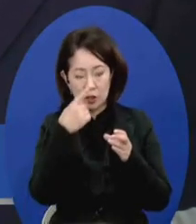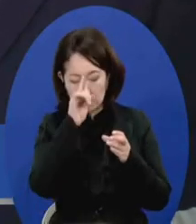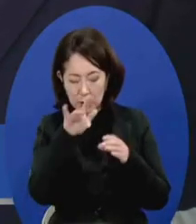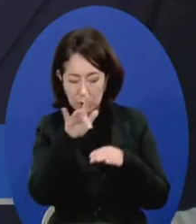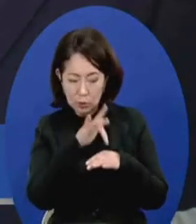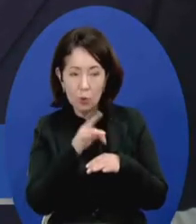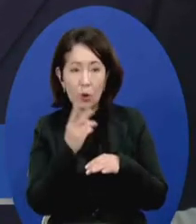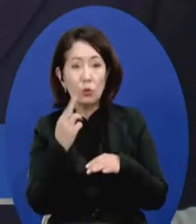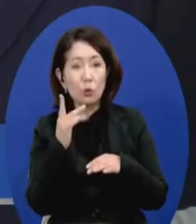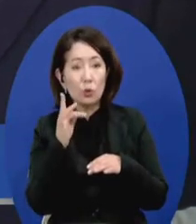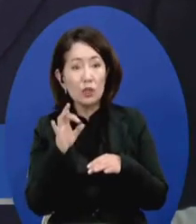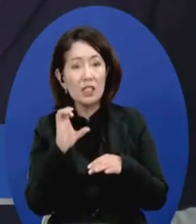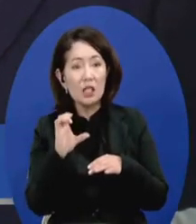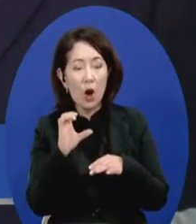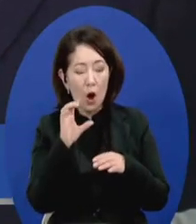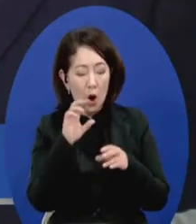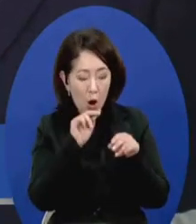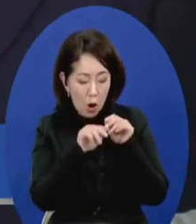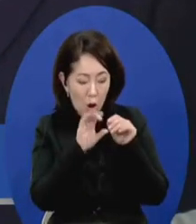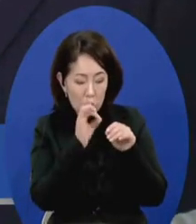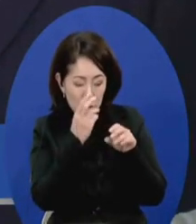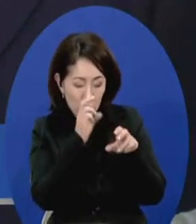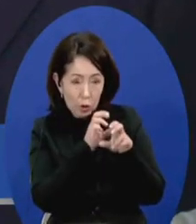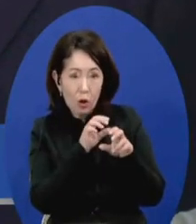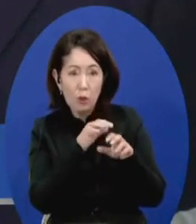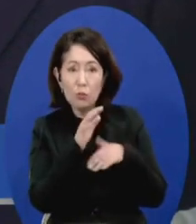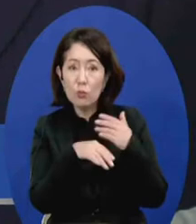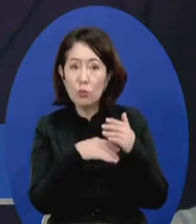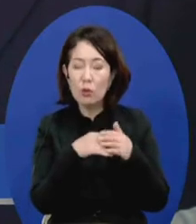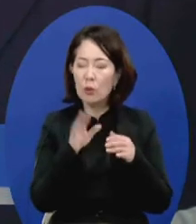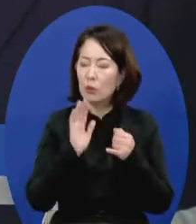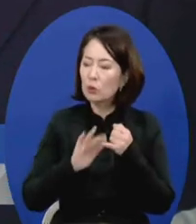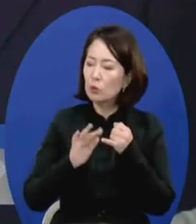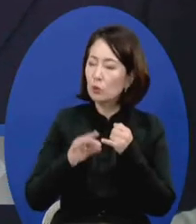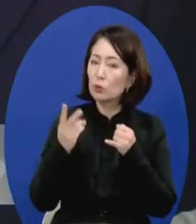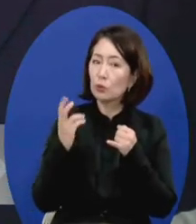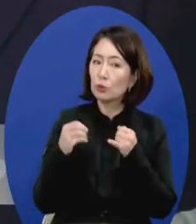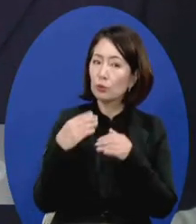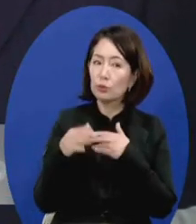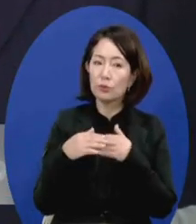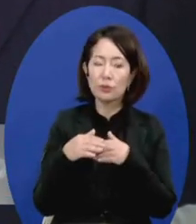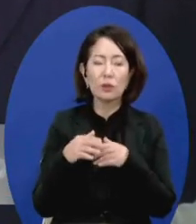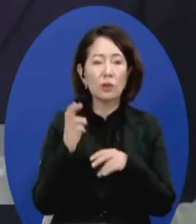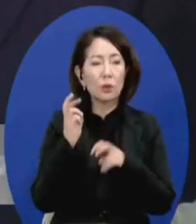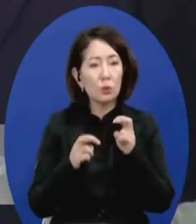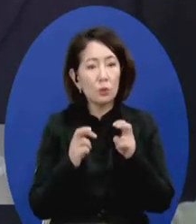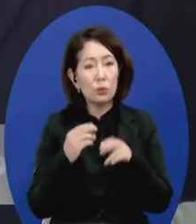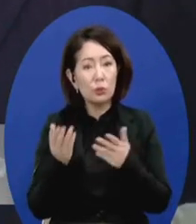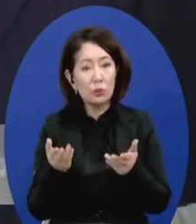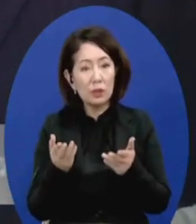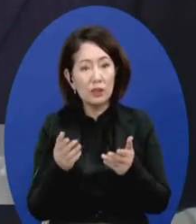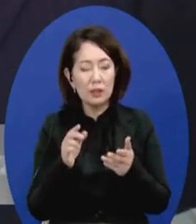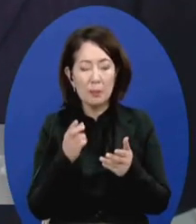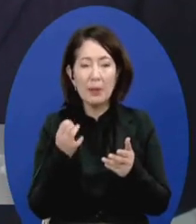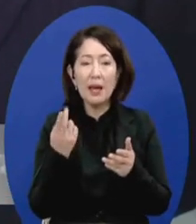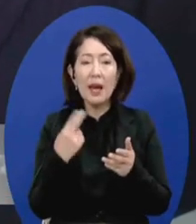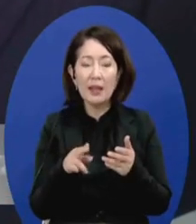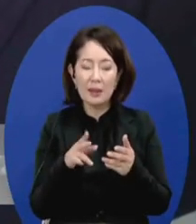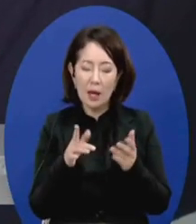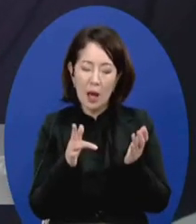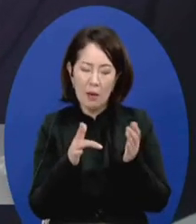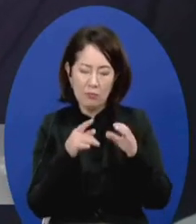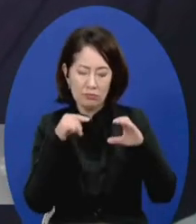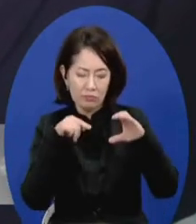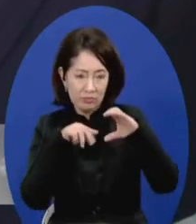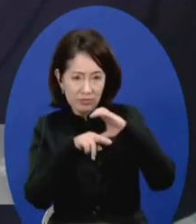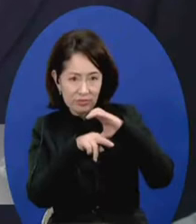дөрөс онцлогооны хэсэг бол тэр чигээрээ одоо онцлогооны хувьд бол хамгийн сүүлийн үеэр үүдвэрлэгдсэн энэ брэнд, энэ